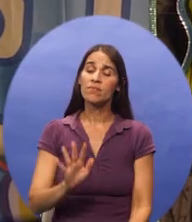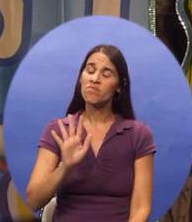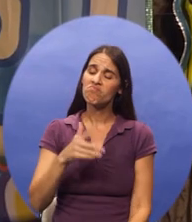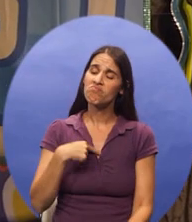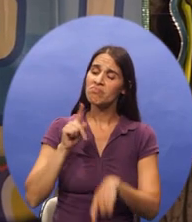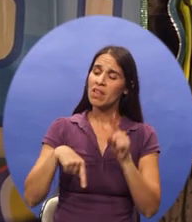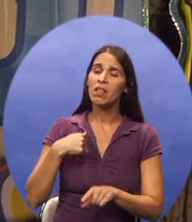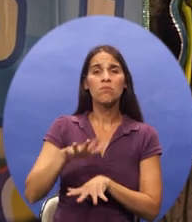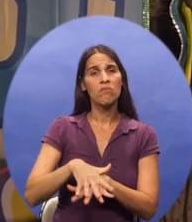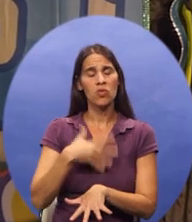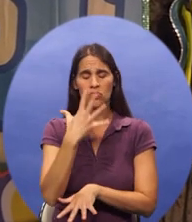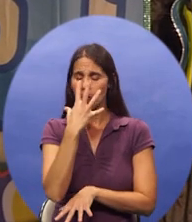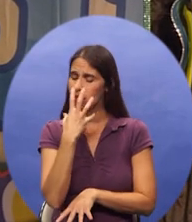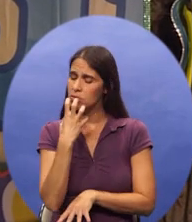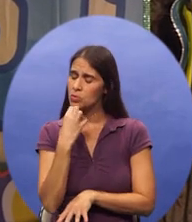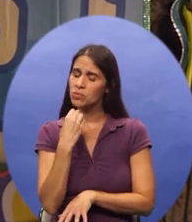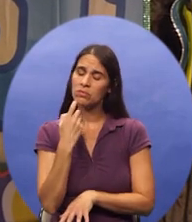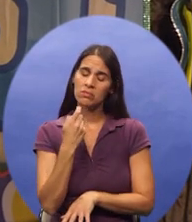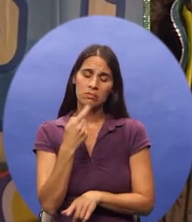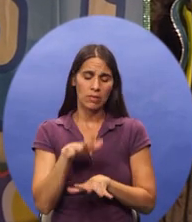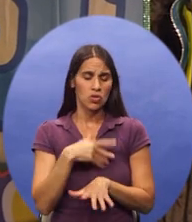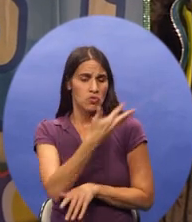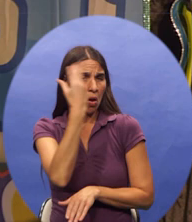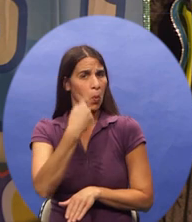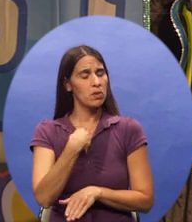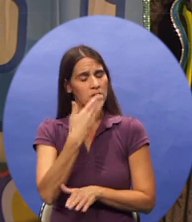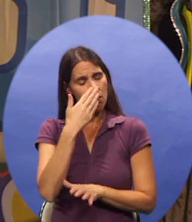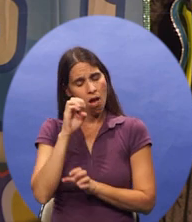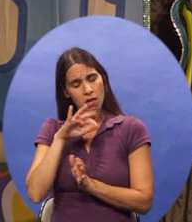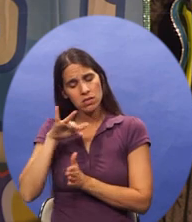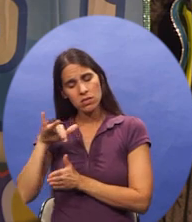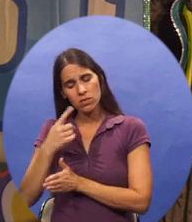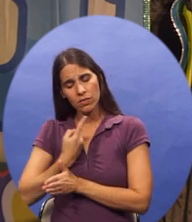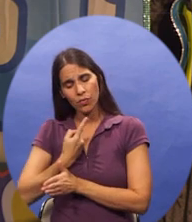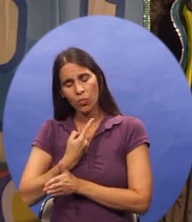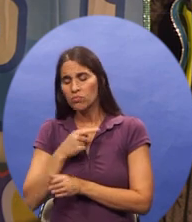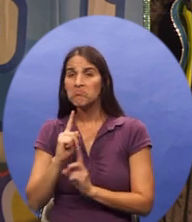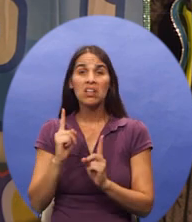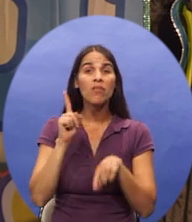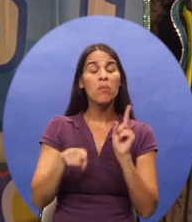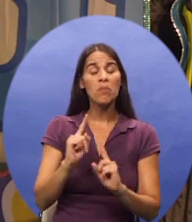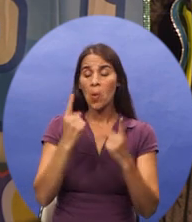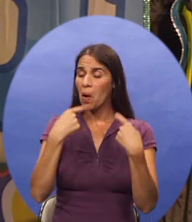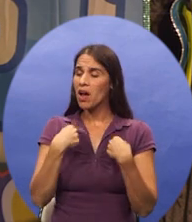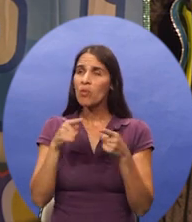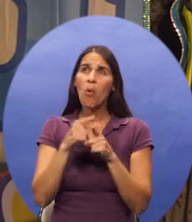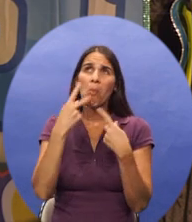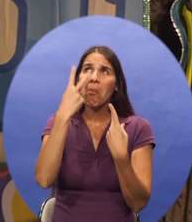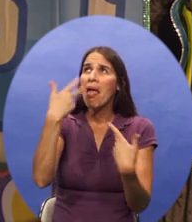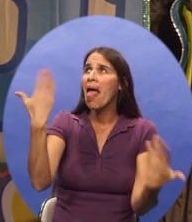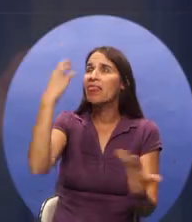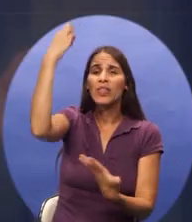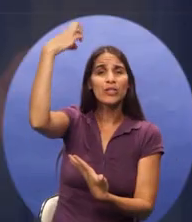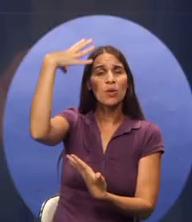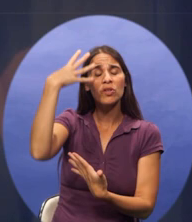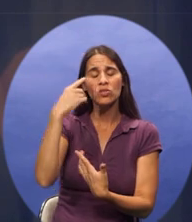beaucoup. אם אני מרגיש עצוב, נשכח או קצת עבוב, אם קורה לי שפתאום אין לי שמש